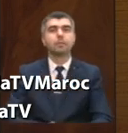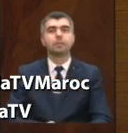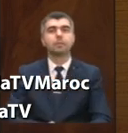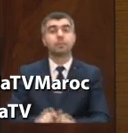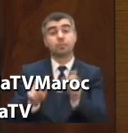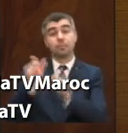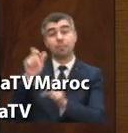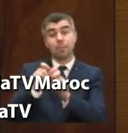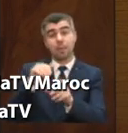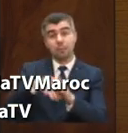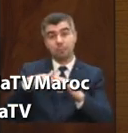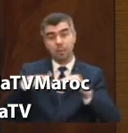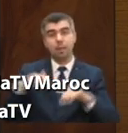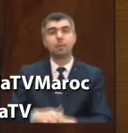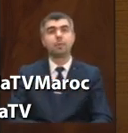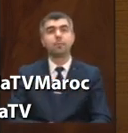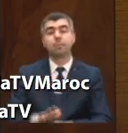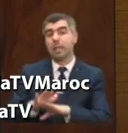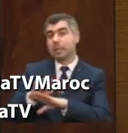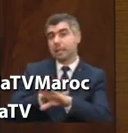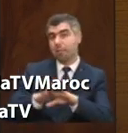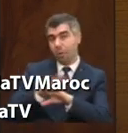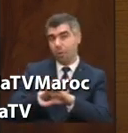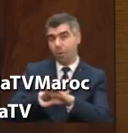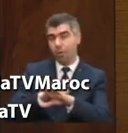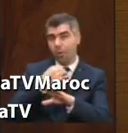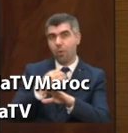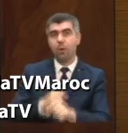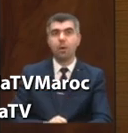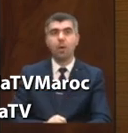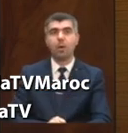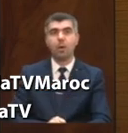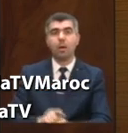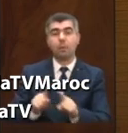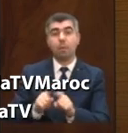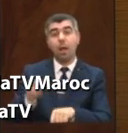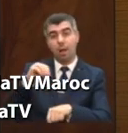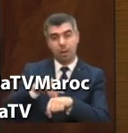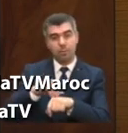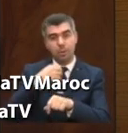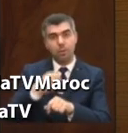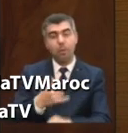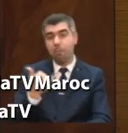السادة النواب المحترمون، اسمحوا لي في نهاية كلمتي هذه أن أغتنم الفرصة مرة أخرى لأخص بالشكر